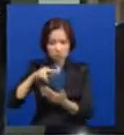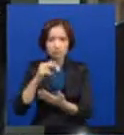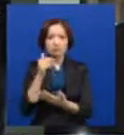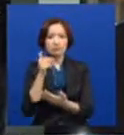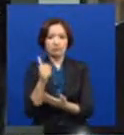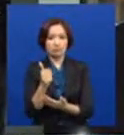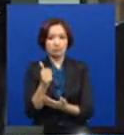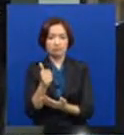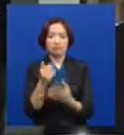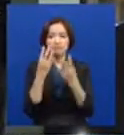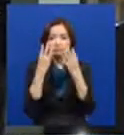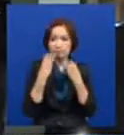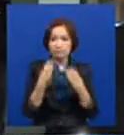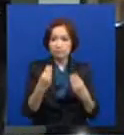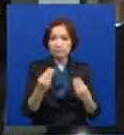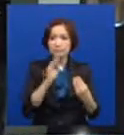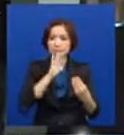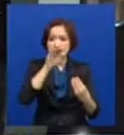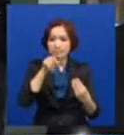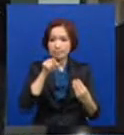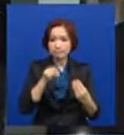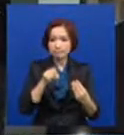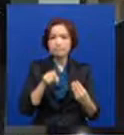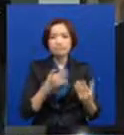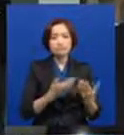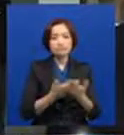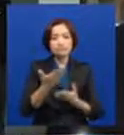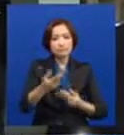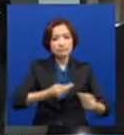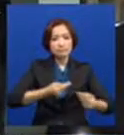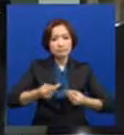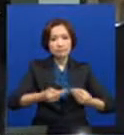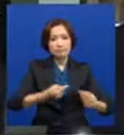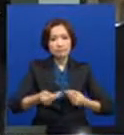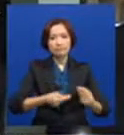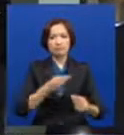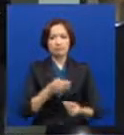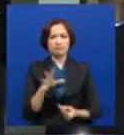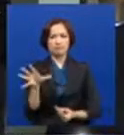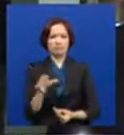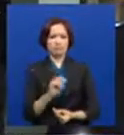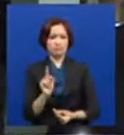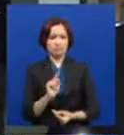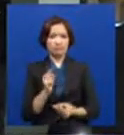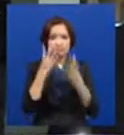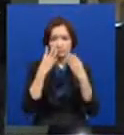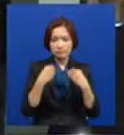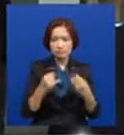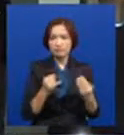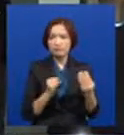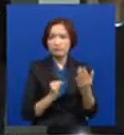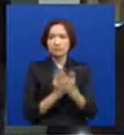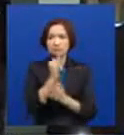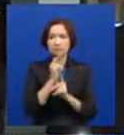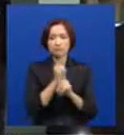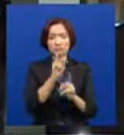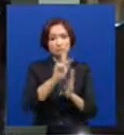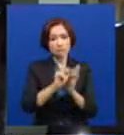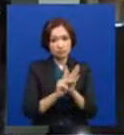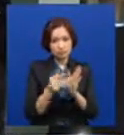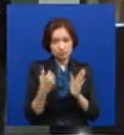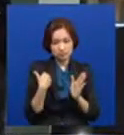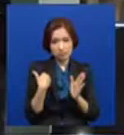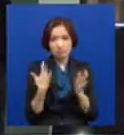ะว่างาช้างที่เข้ามาในระบบหรือการมีการซื้อขายกันเนี่ยนะฮะมันมาจากไหนเป็นงาช้างที่ถูกต้องตามกฎหมายหรือเปล่าไม่ใช่